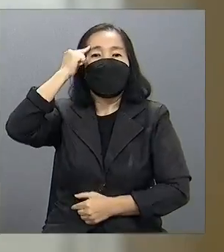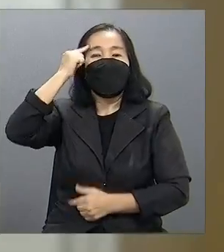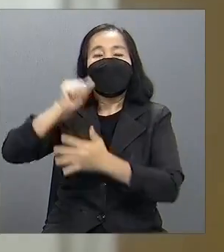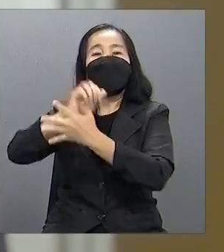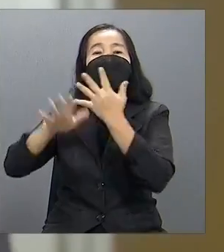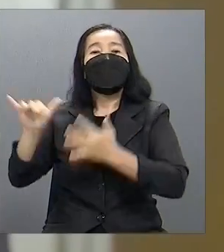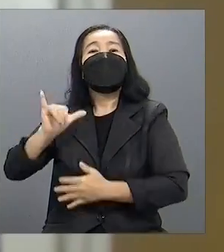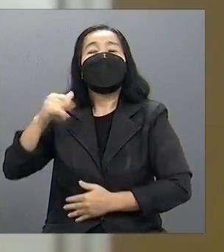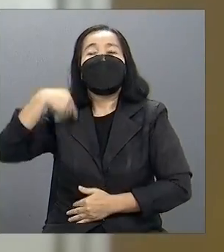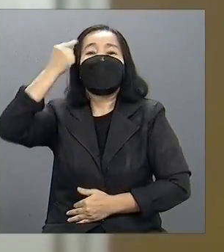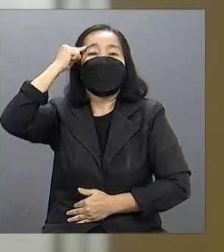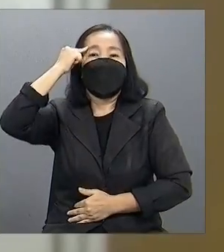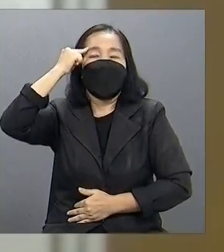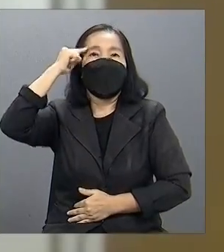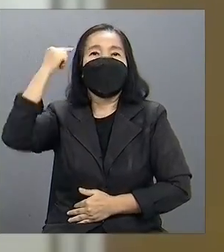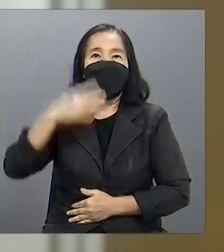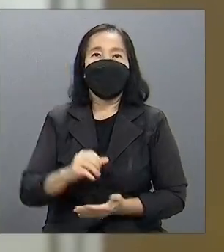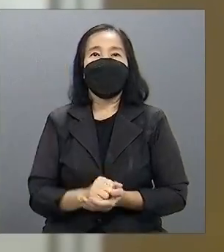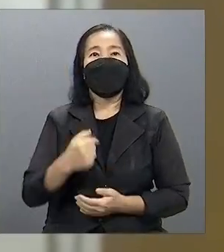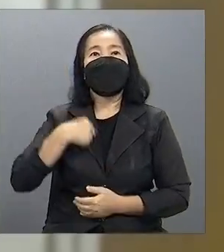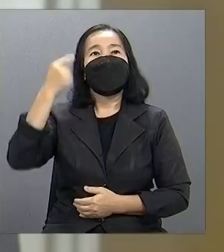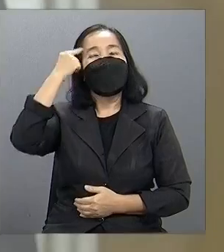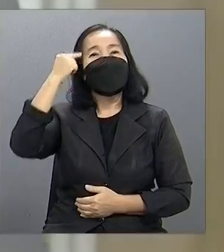าอาเนี่ยแกล้ง